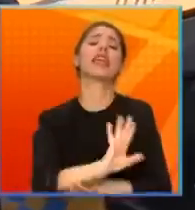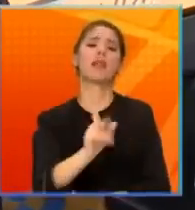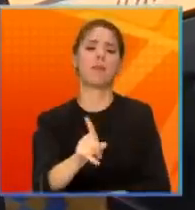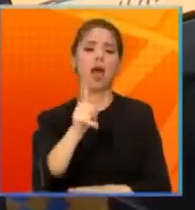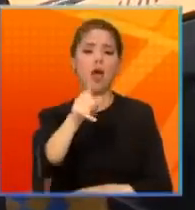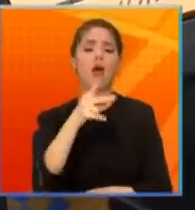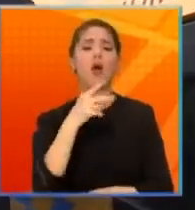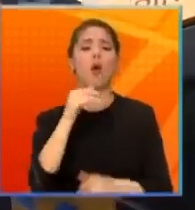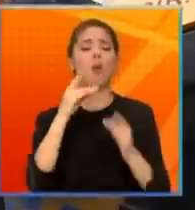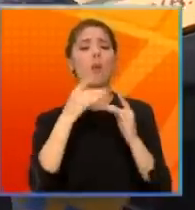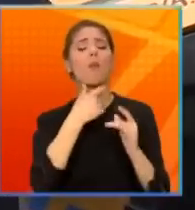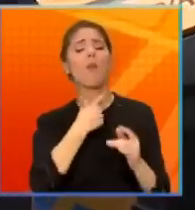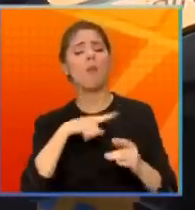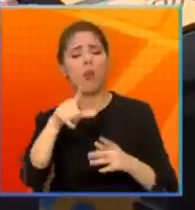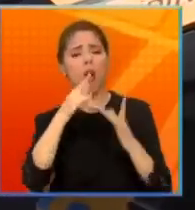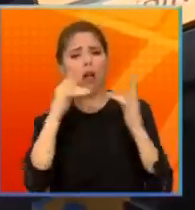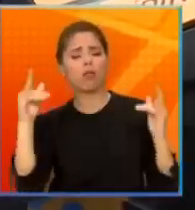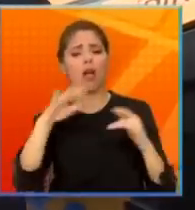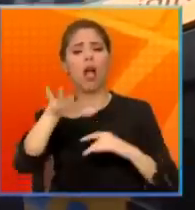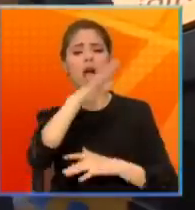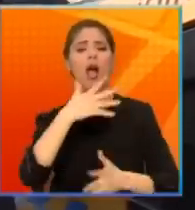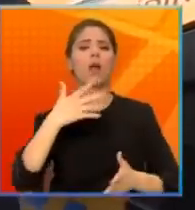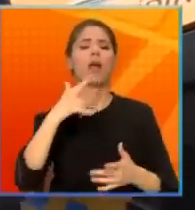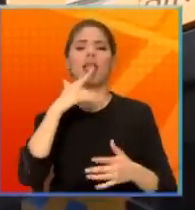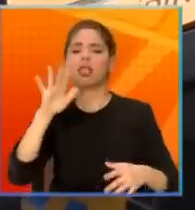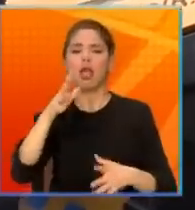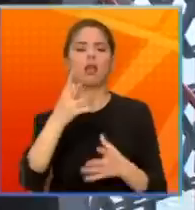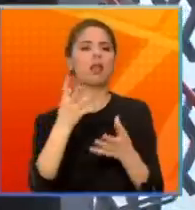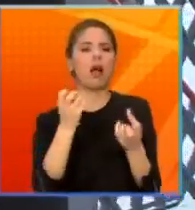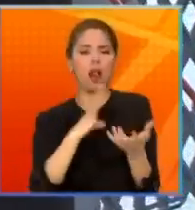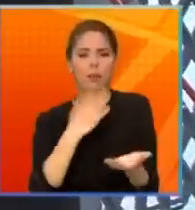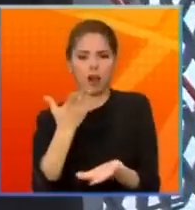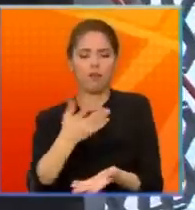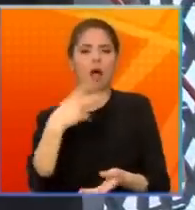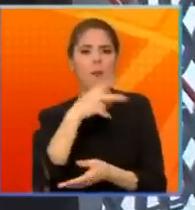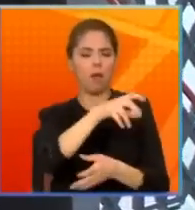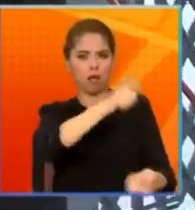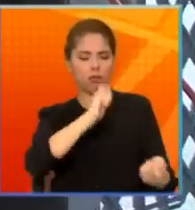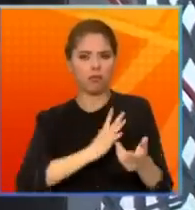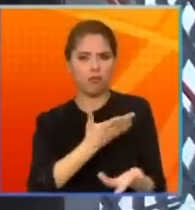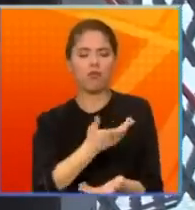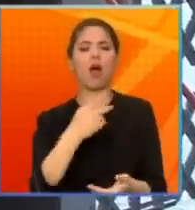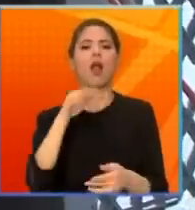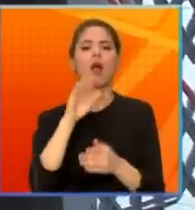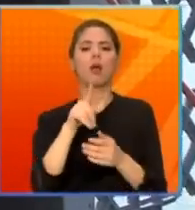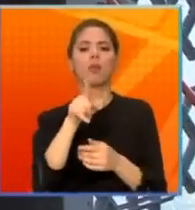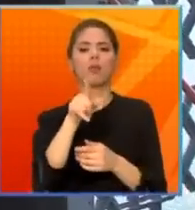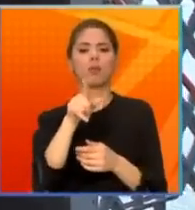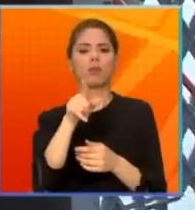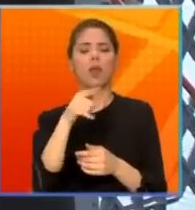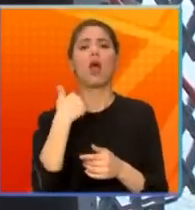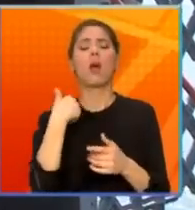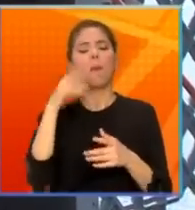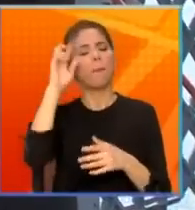Vallahi Boğaz sahili dolu. Boğaz sahilinde herkes köpeğini gezdiriyor, balık tutuyor. İlişkin kalmıyor kimseyle. Onun için yani çok da psikolojik olarak